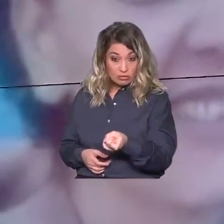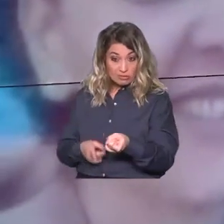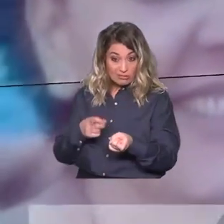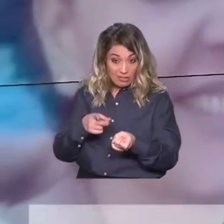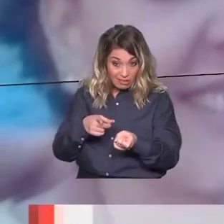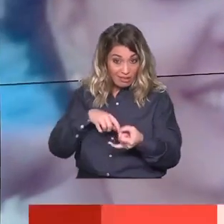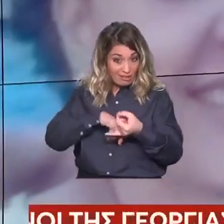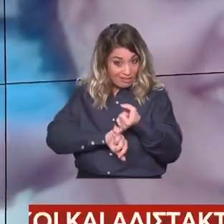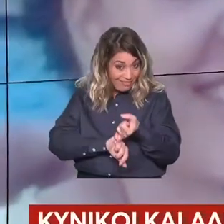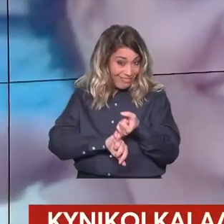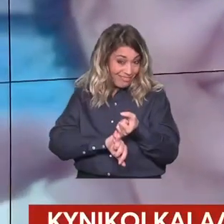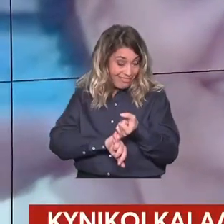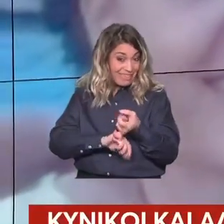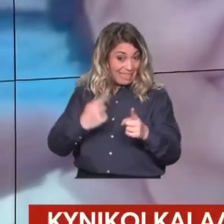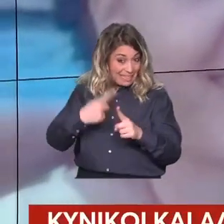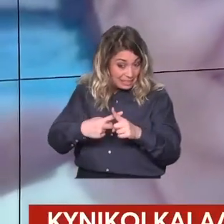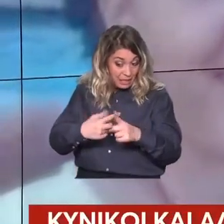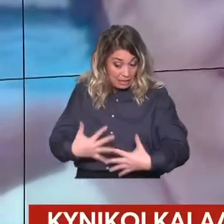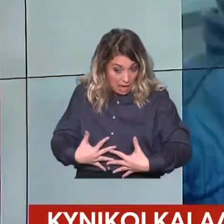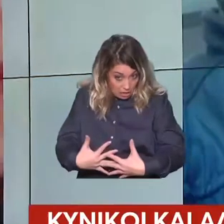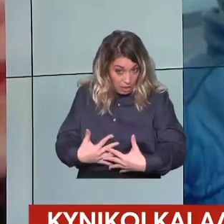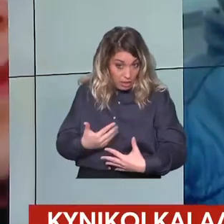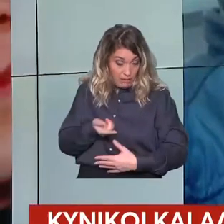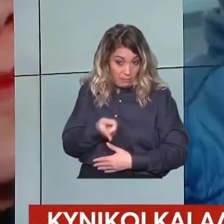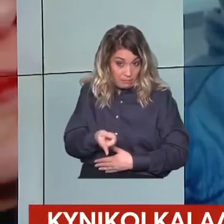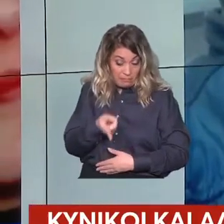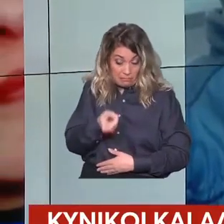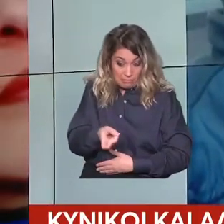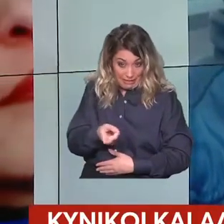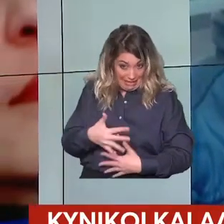τους, τη δολοφονεί για τα λεφτά,